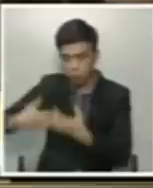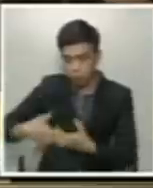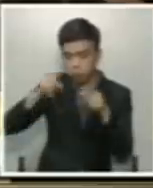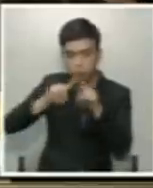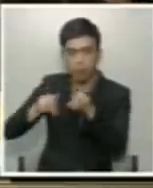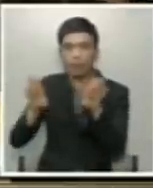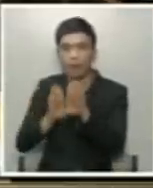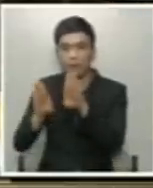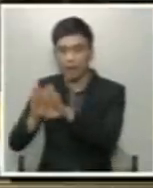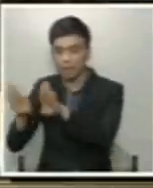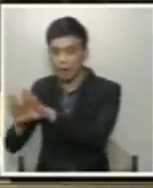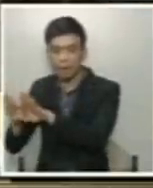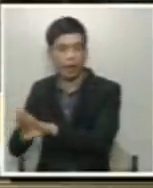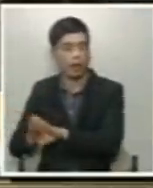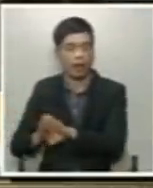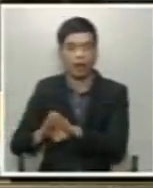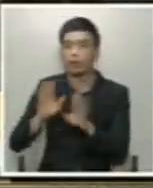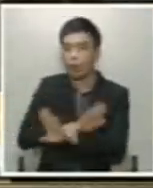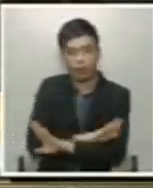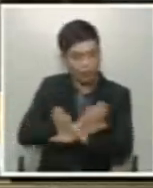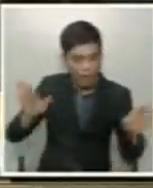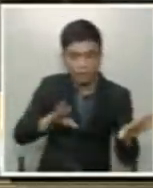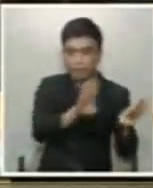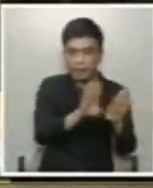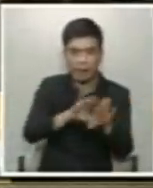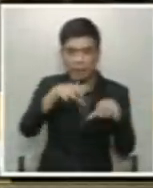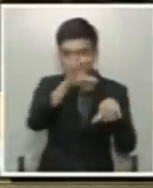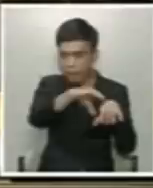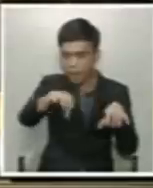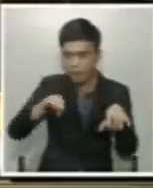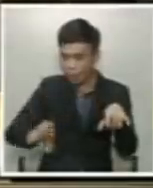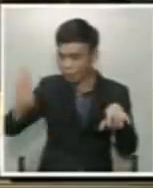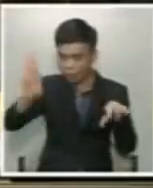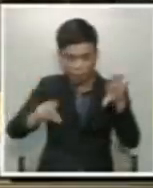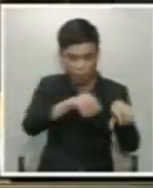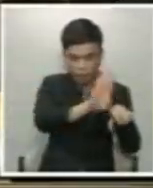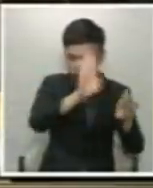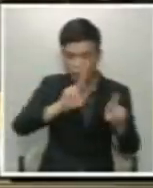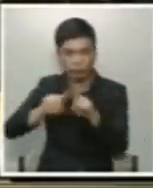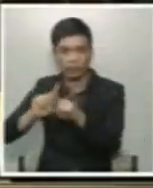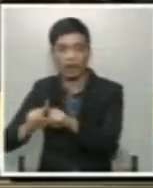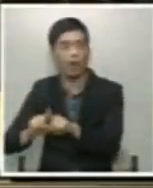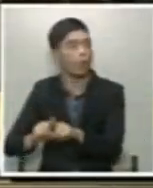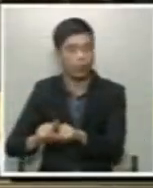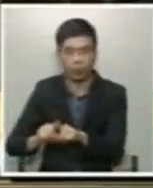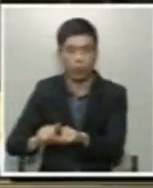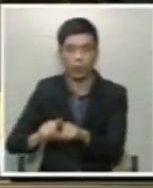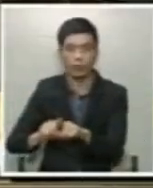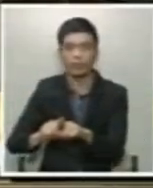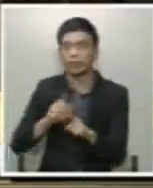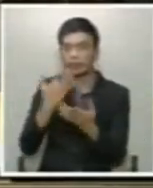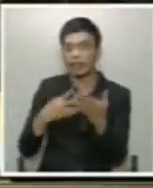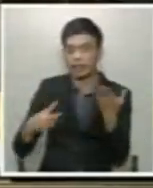ากขึ้นเรื่อยๆบริษัทเลิกกิจการมากขึ้นเรื่อยๆบริษัทหลายบริษัทที่ทำอยู่ก็มีการตัดทอน